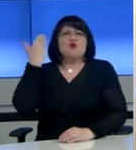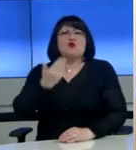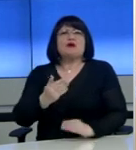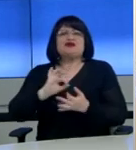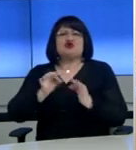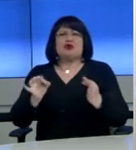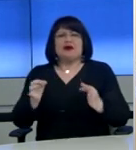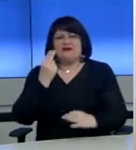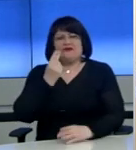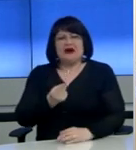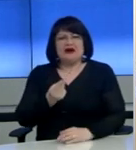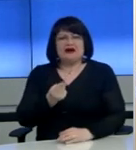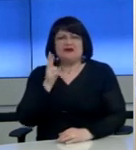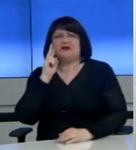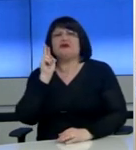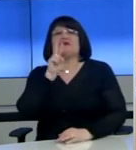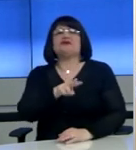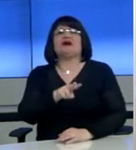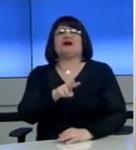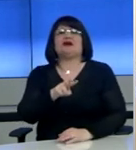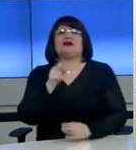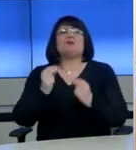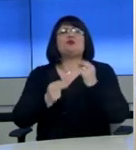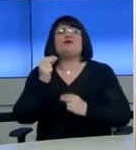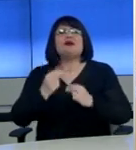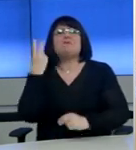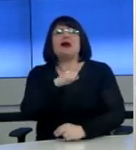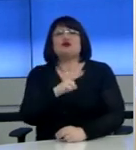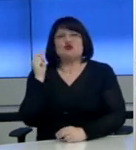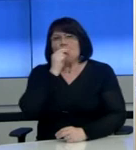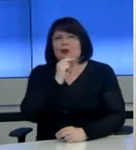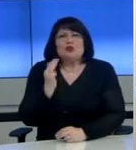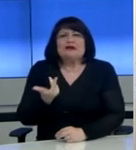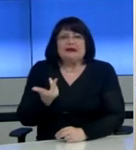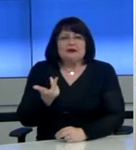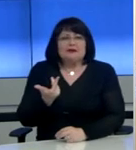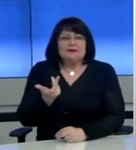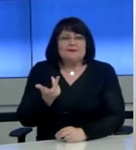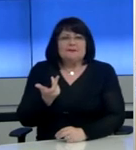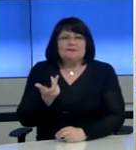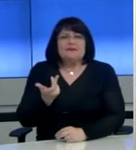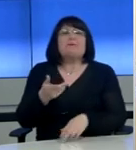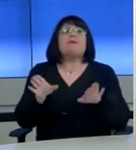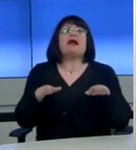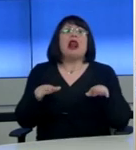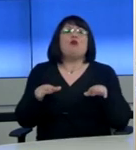γιατί ενώ είναι φανερό πως το πρόβλημα του κ. Μητσοτάκη δεν είναι ο